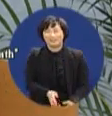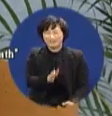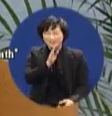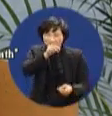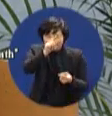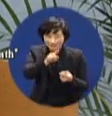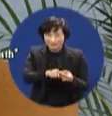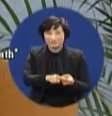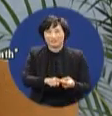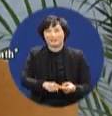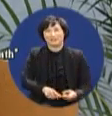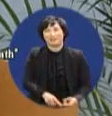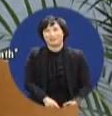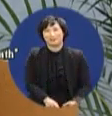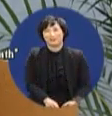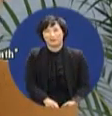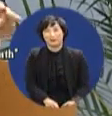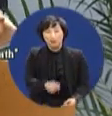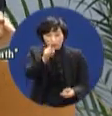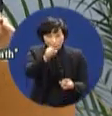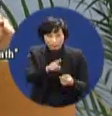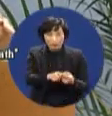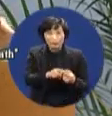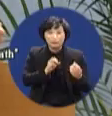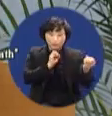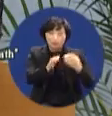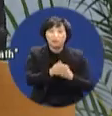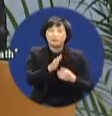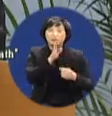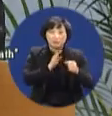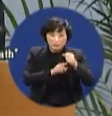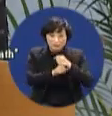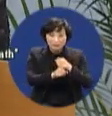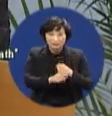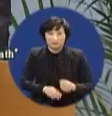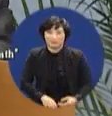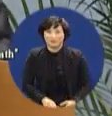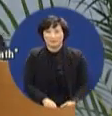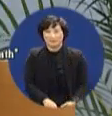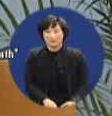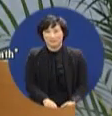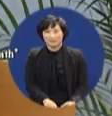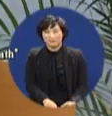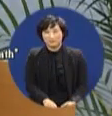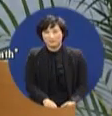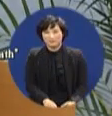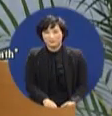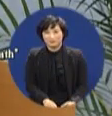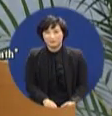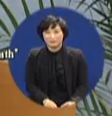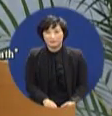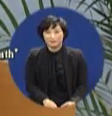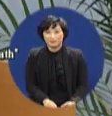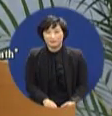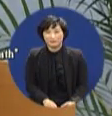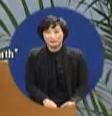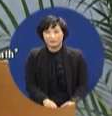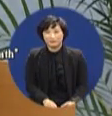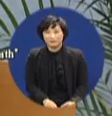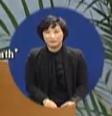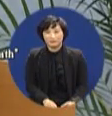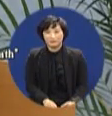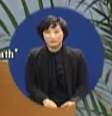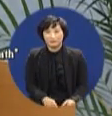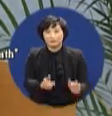그대로 되는. 그대로 되는 진리라니까. 예, 예수님이